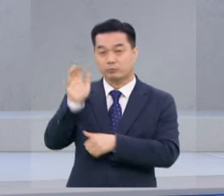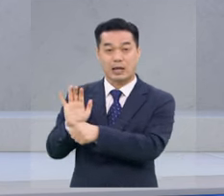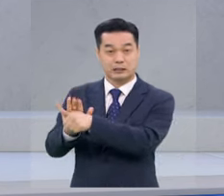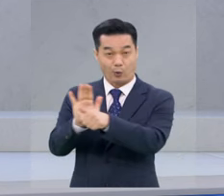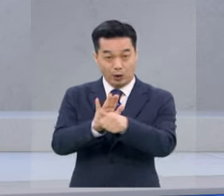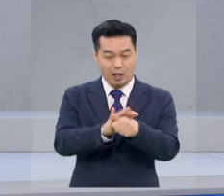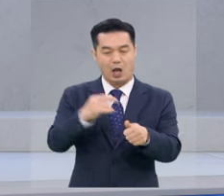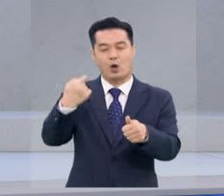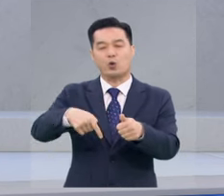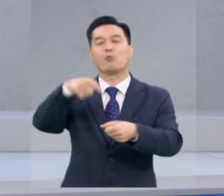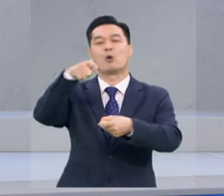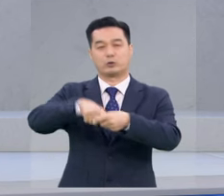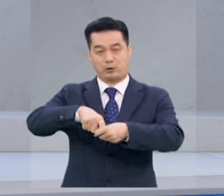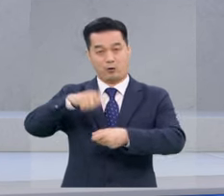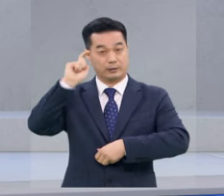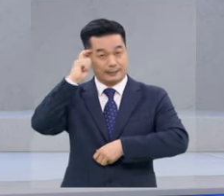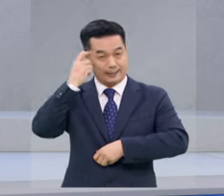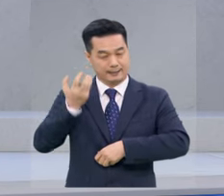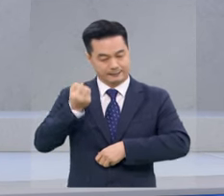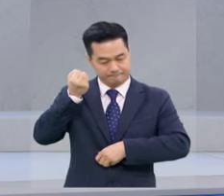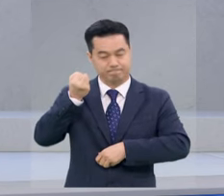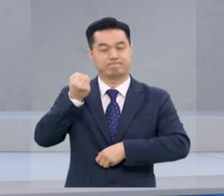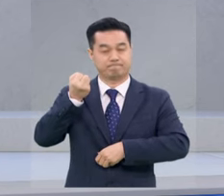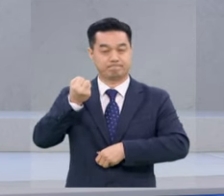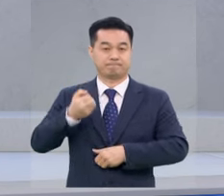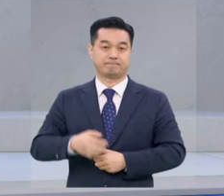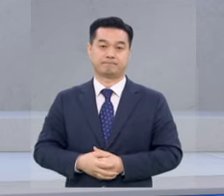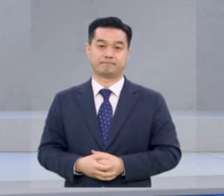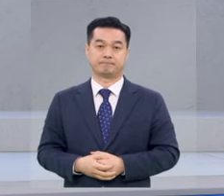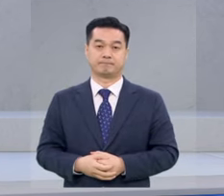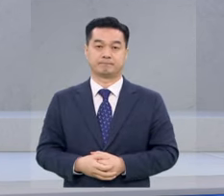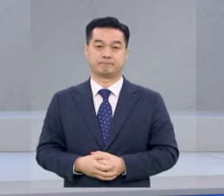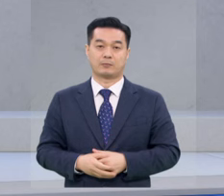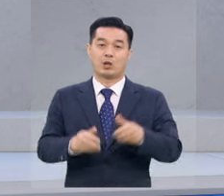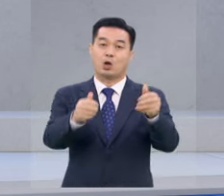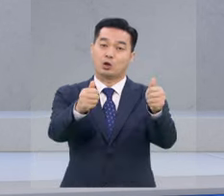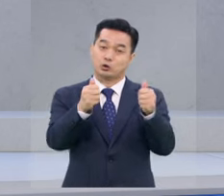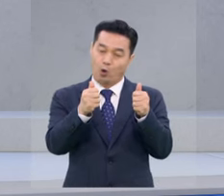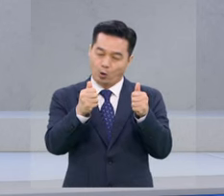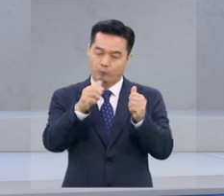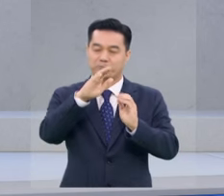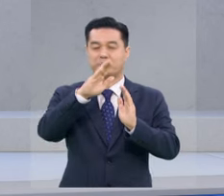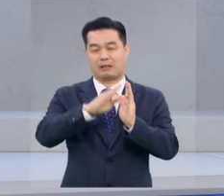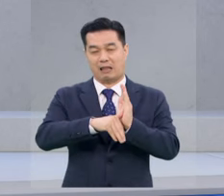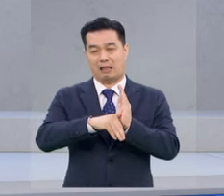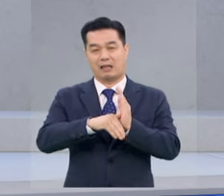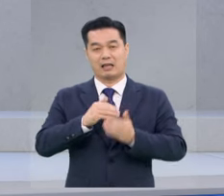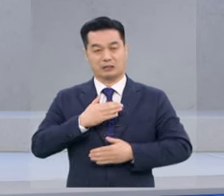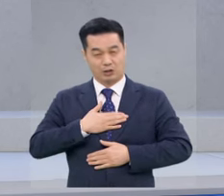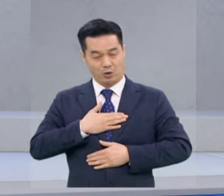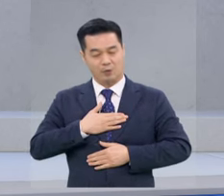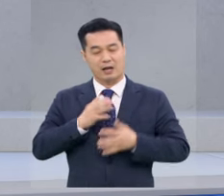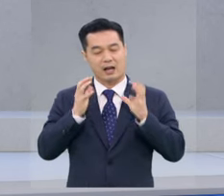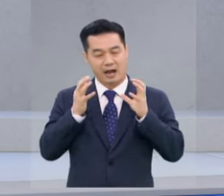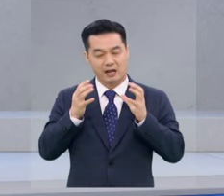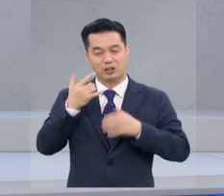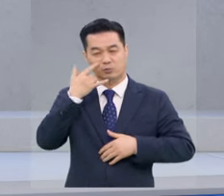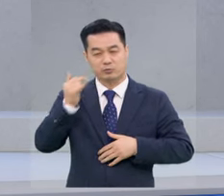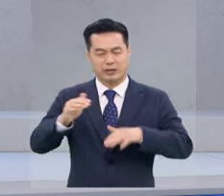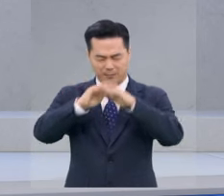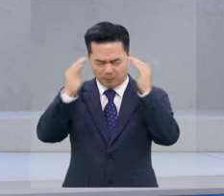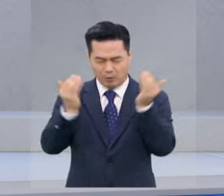본연의 목적이라고 생각했기 때문입니다 졸업식날 저와 아이들 부모까지 모두 펑펑